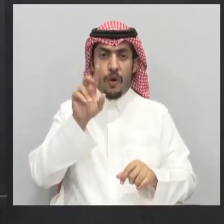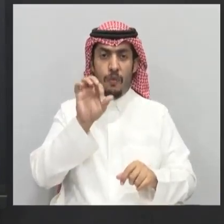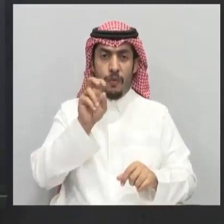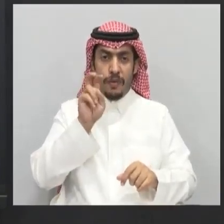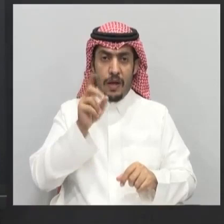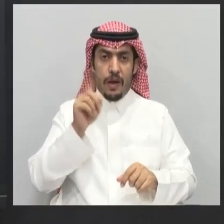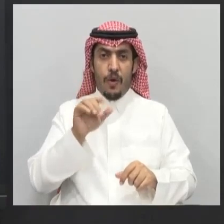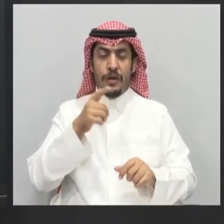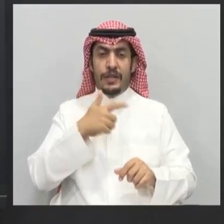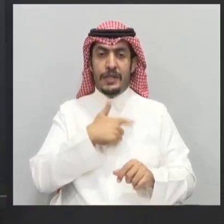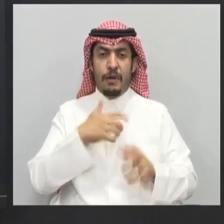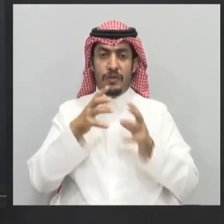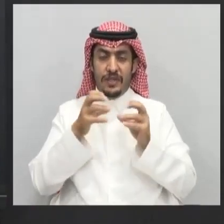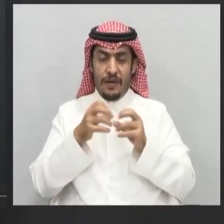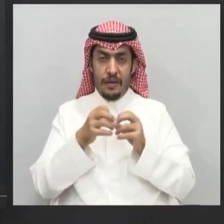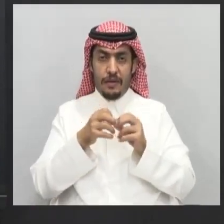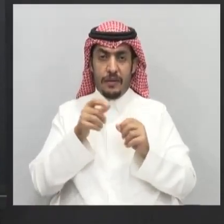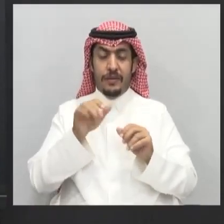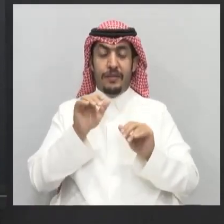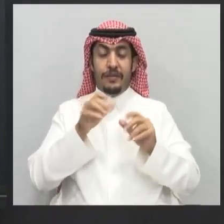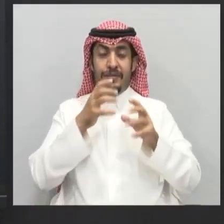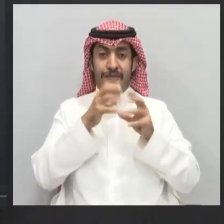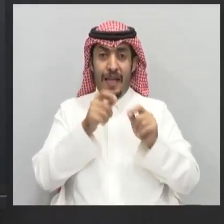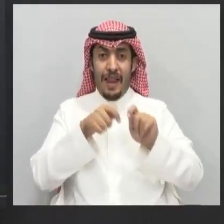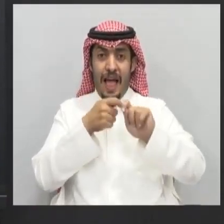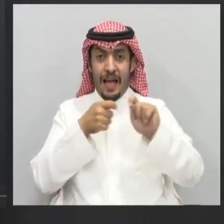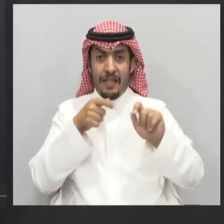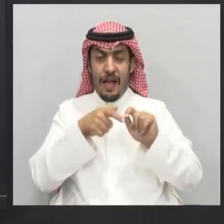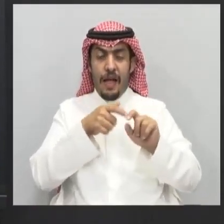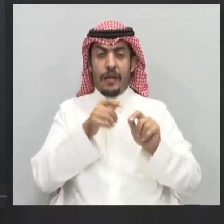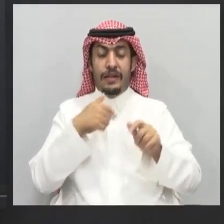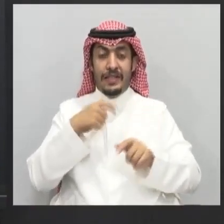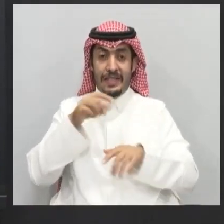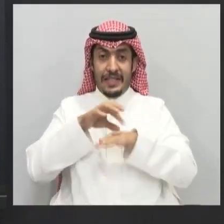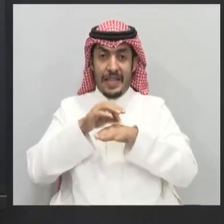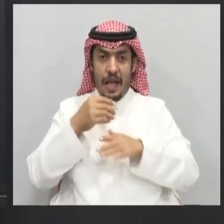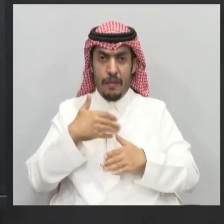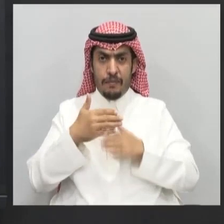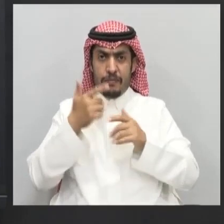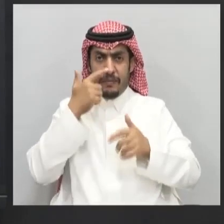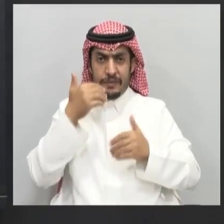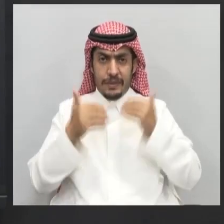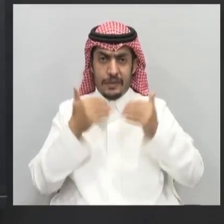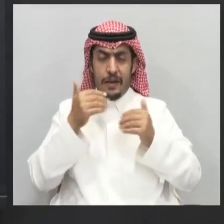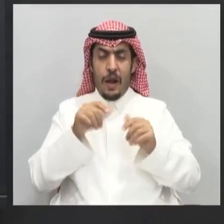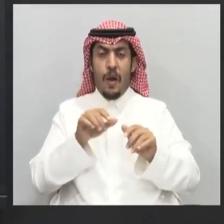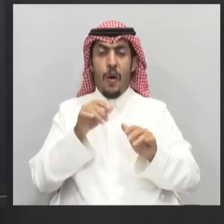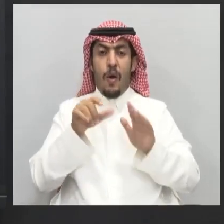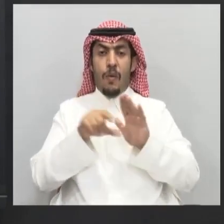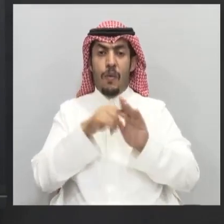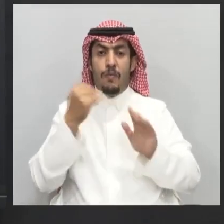وتوحيد الاسماء والصفات فاخذنا هذه العقيده فبنى الانسان عقيدته من خلال هذه الامور